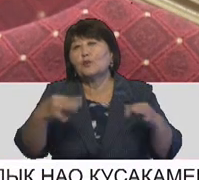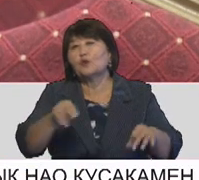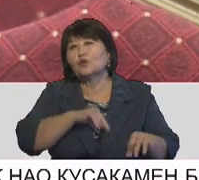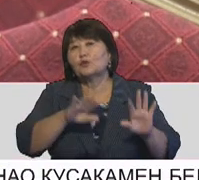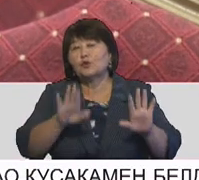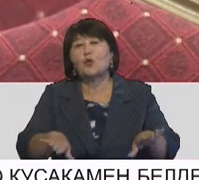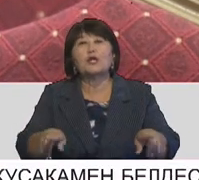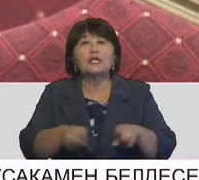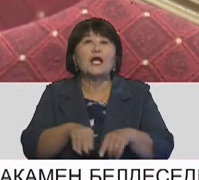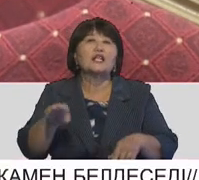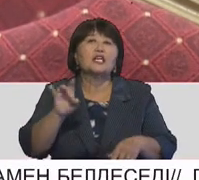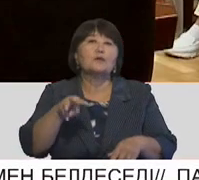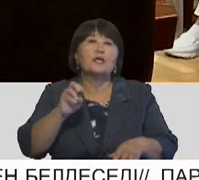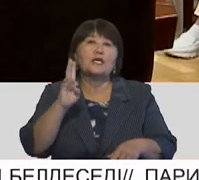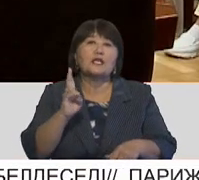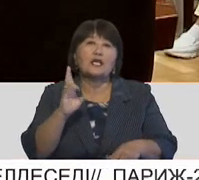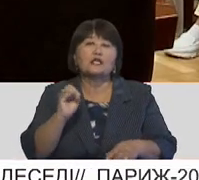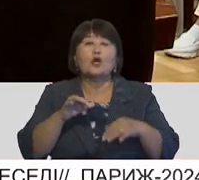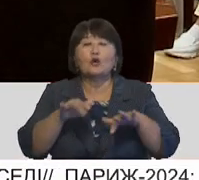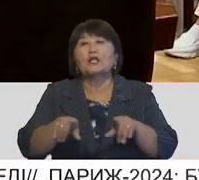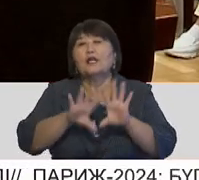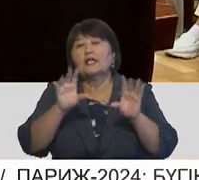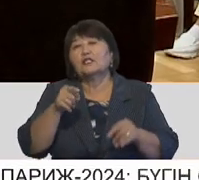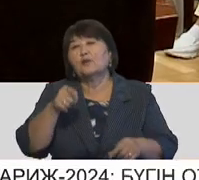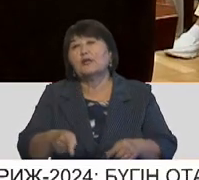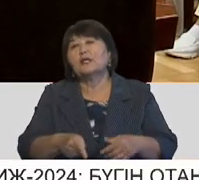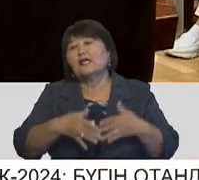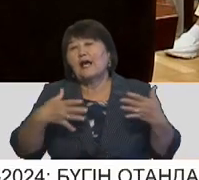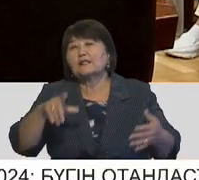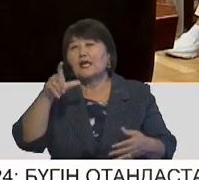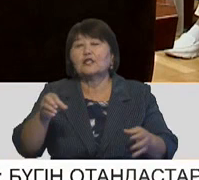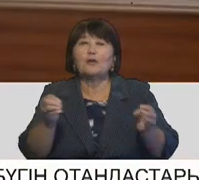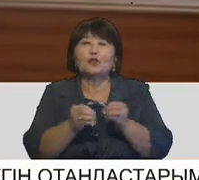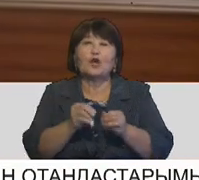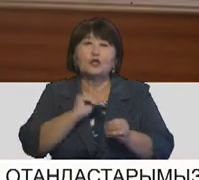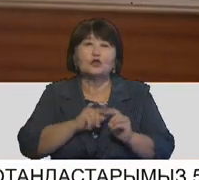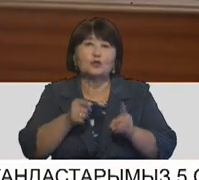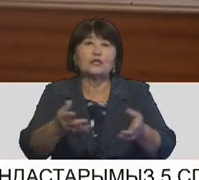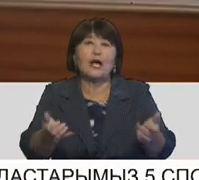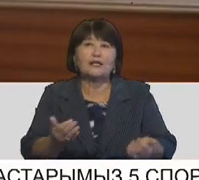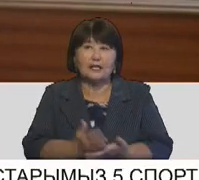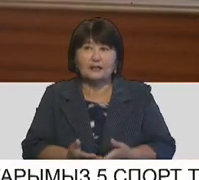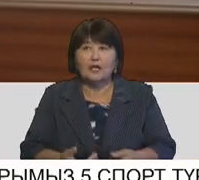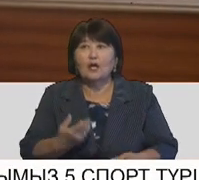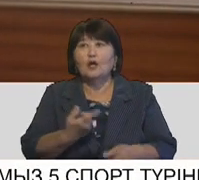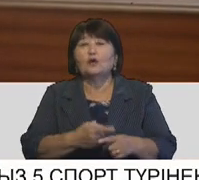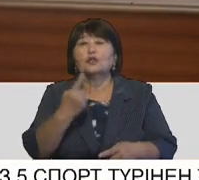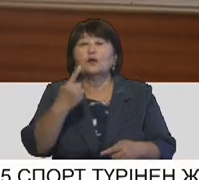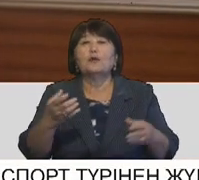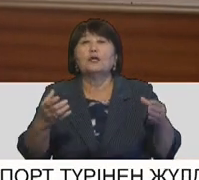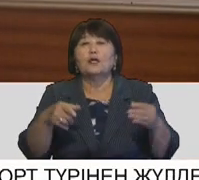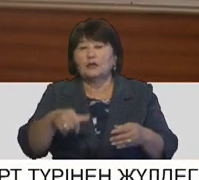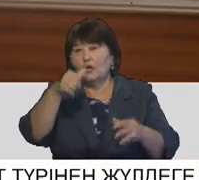орындары жәрмеңкесі өткізіліп, нәтижесінде мыңнан аса азамат тұрақты жұмысқа тартылған. Осы жылдың 1-90